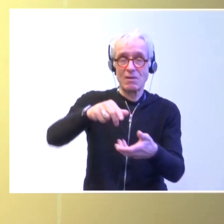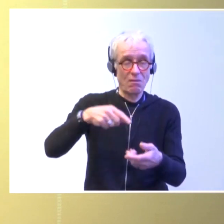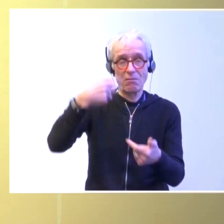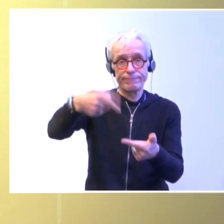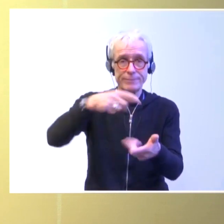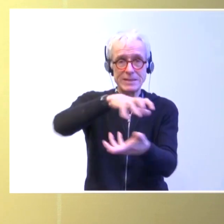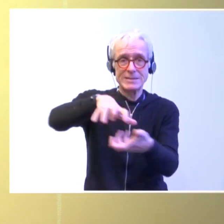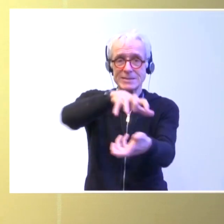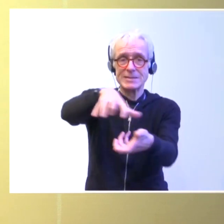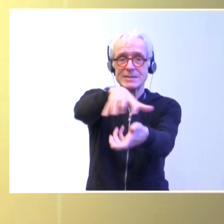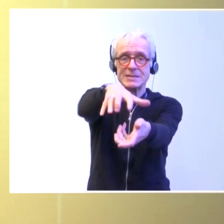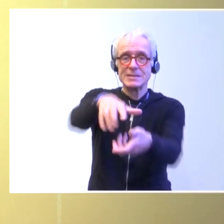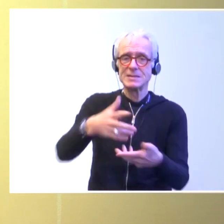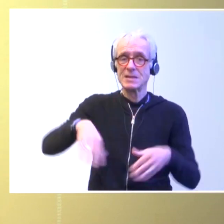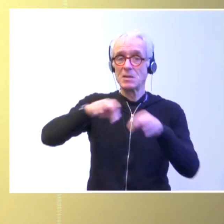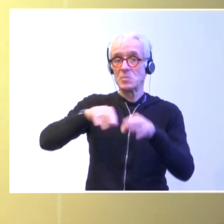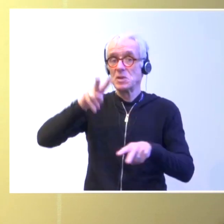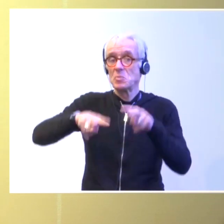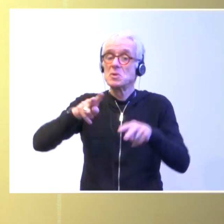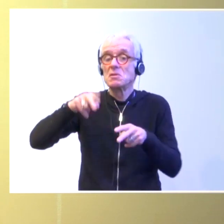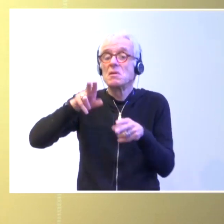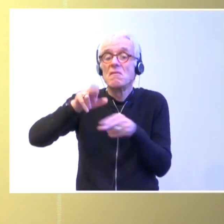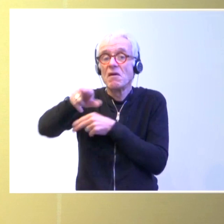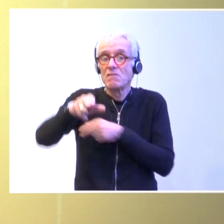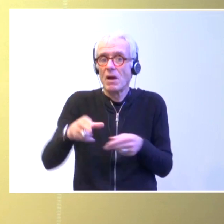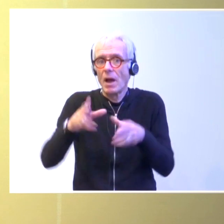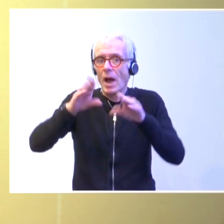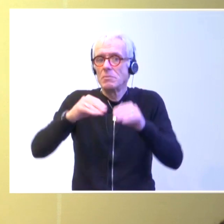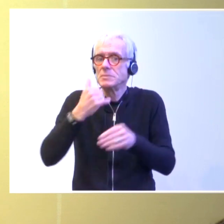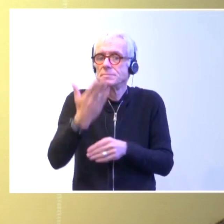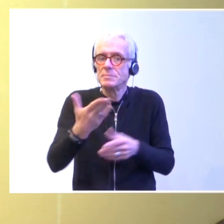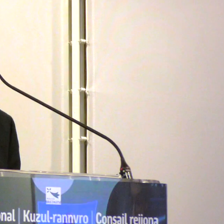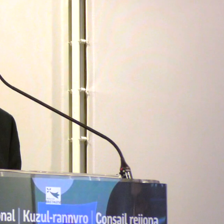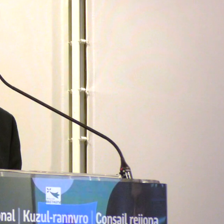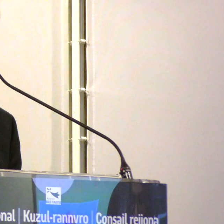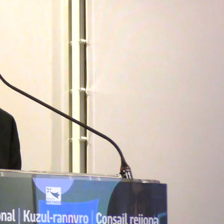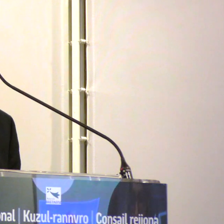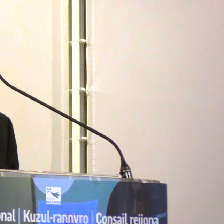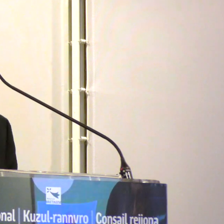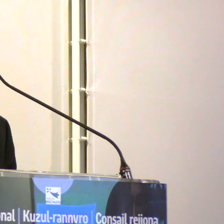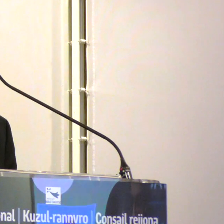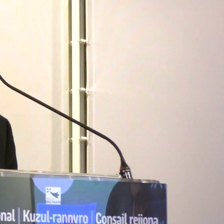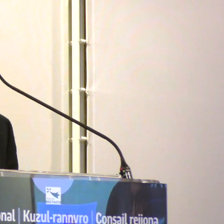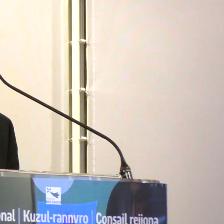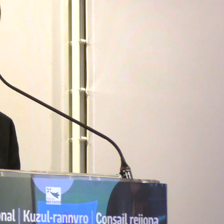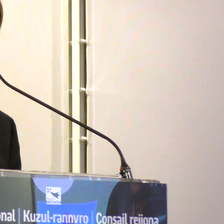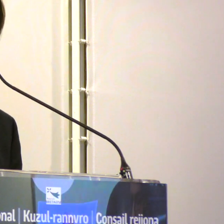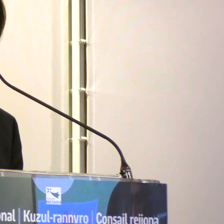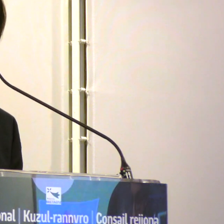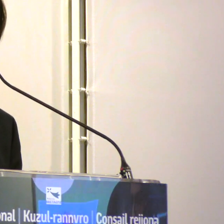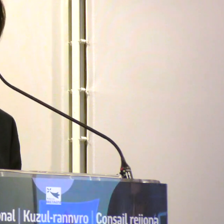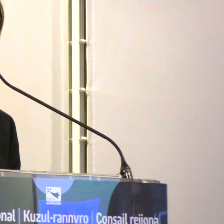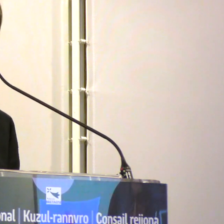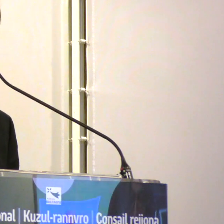sur laquelle plusieurs pays ne sont peut-être même plus habitables, un monde dans lequel il faudra peut-être prendre le bateau pour aller à Kibon et dans lequel les monts barrés